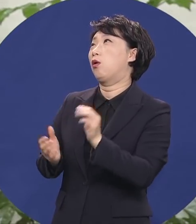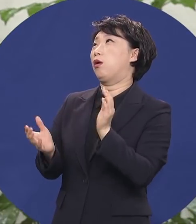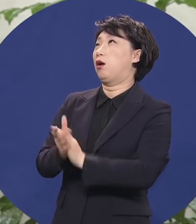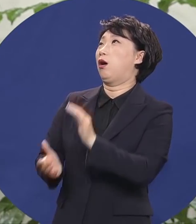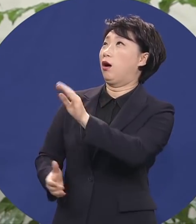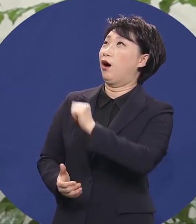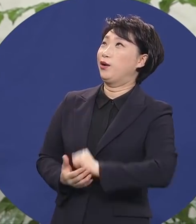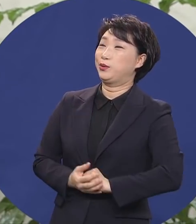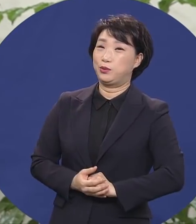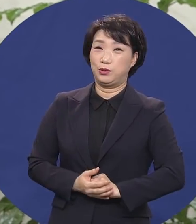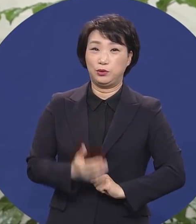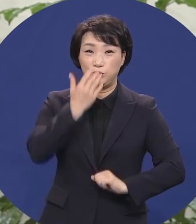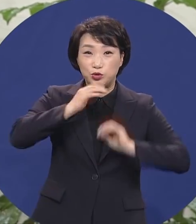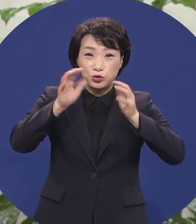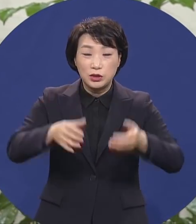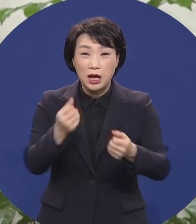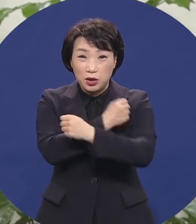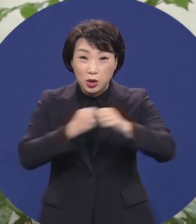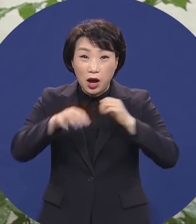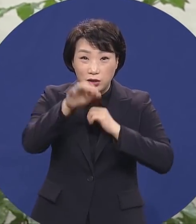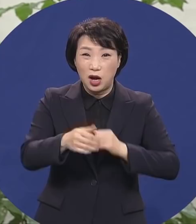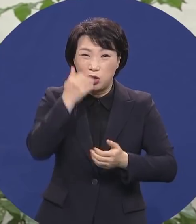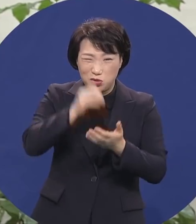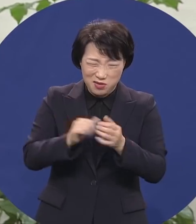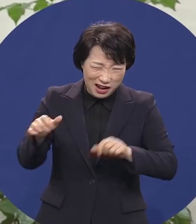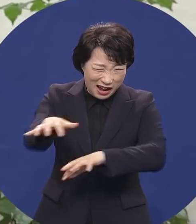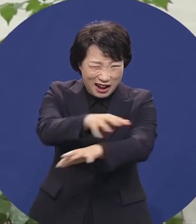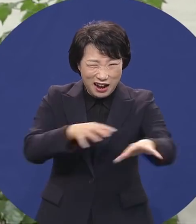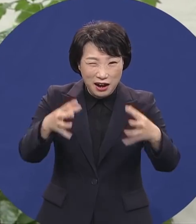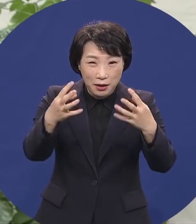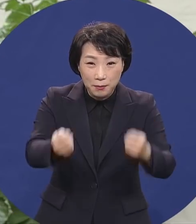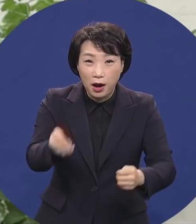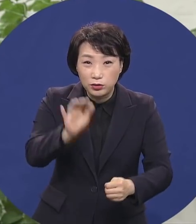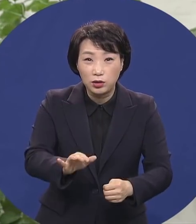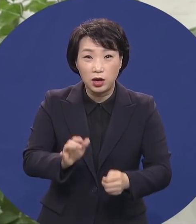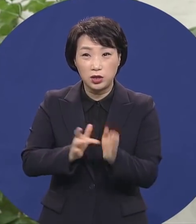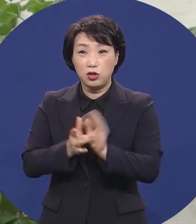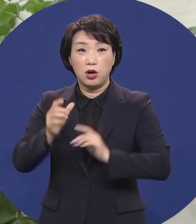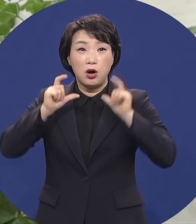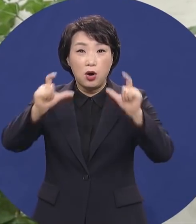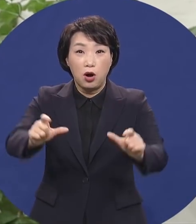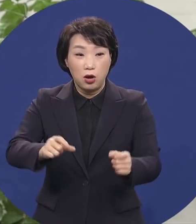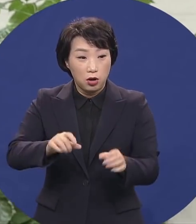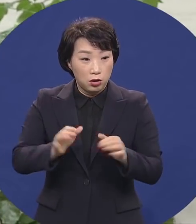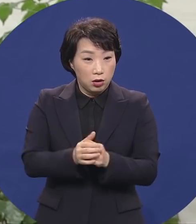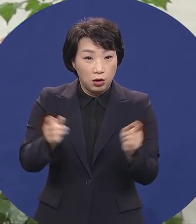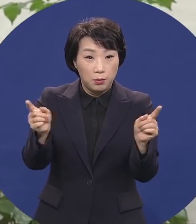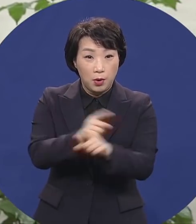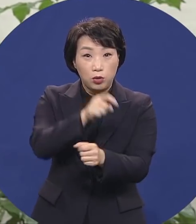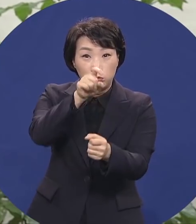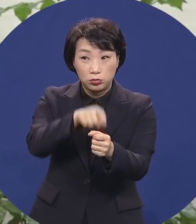아니 유대 광야의 수많은 돌들이 저가 명하니까 떡이 되네.